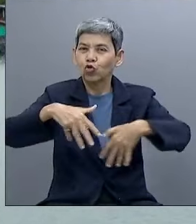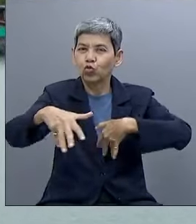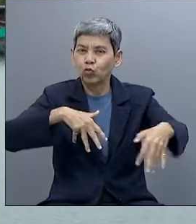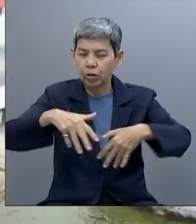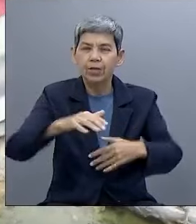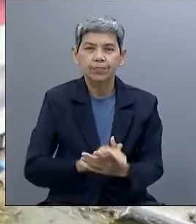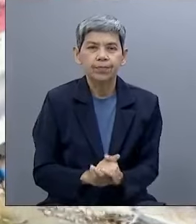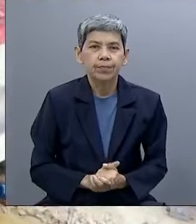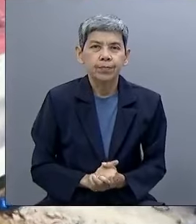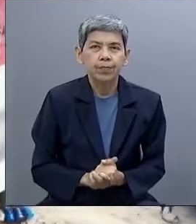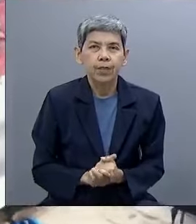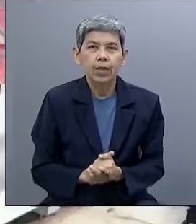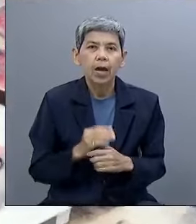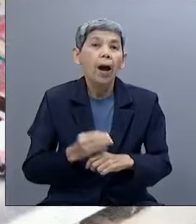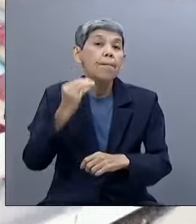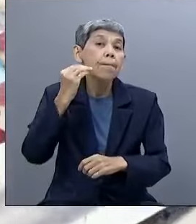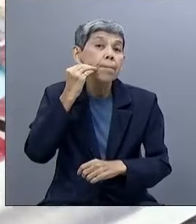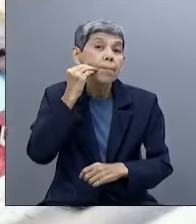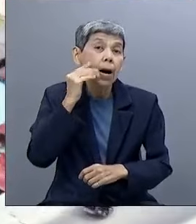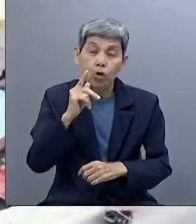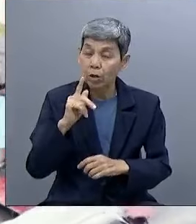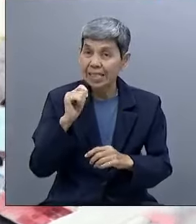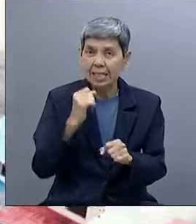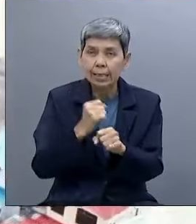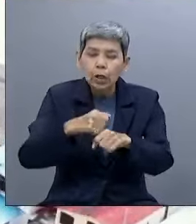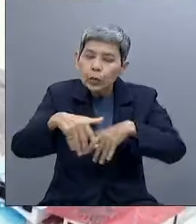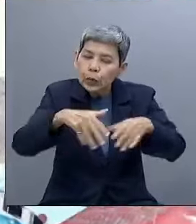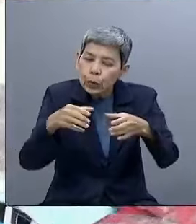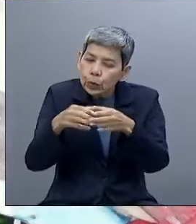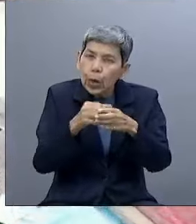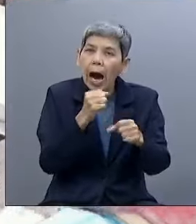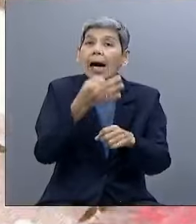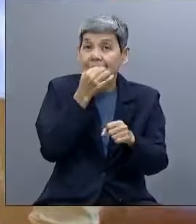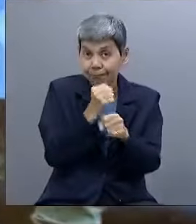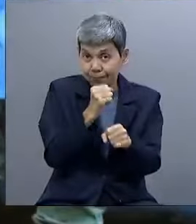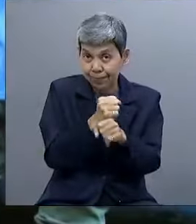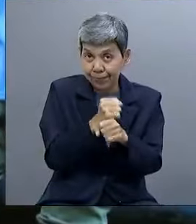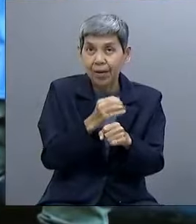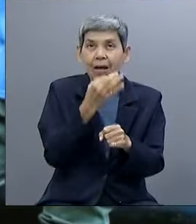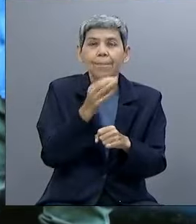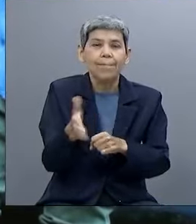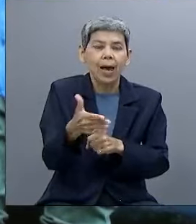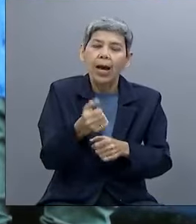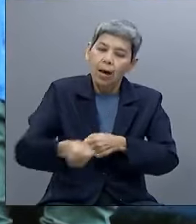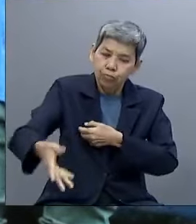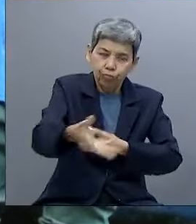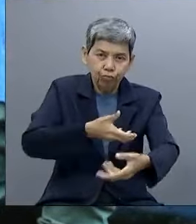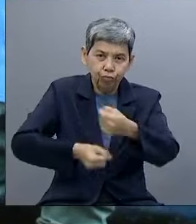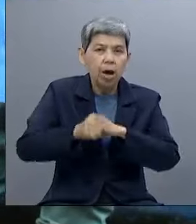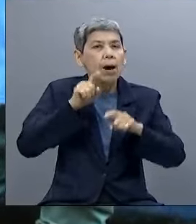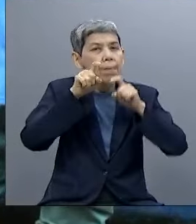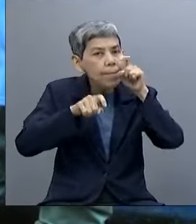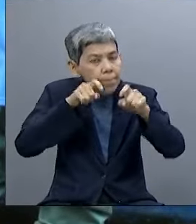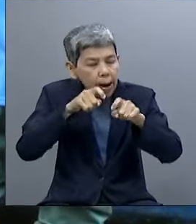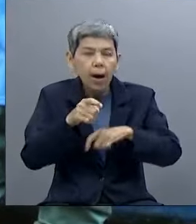ค่ะบ้านก้นปึกเป็นชุมชนขนาดเล็กที่ชาวบ้านส่วนใหญ่มีอาชีพหลักคือการทำประมงตกหมึกหาปลา